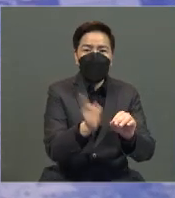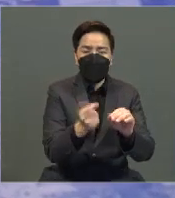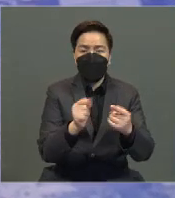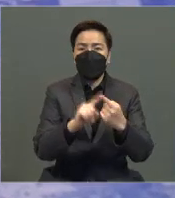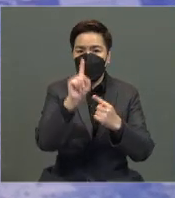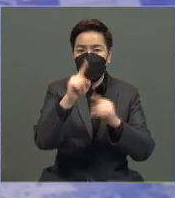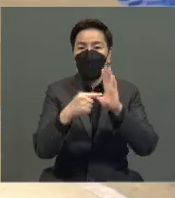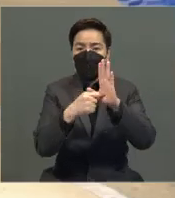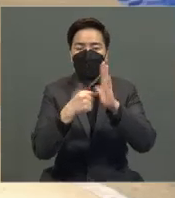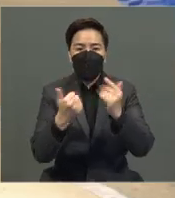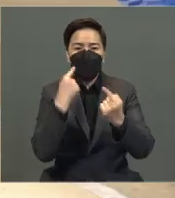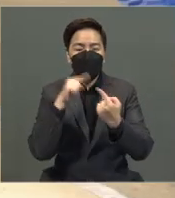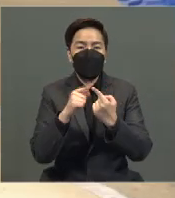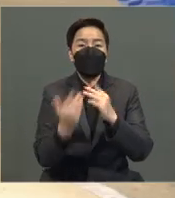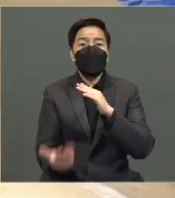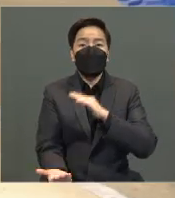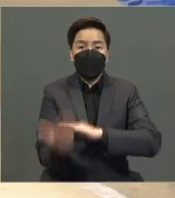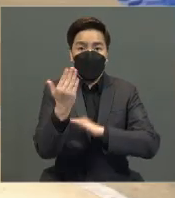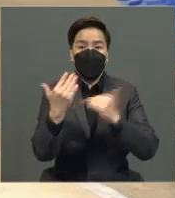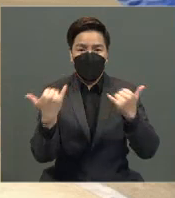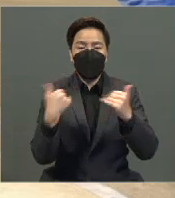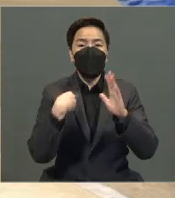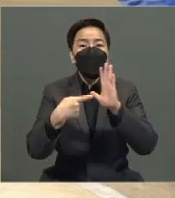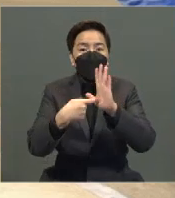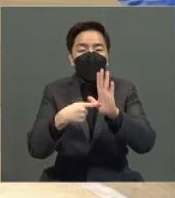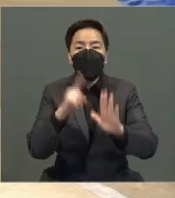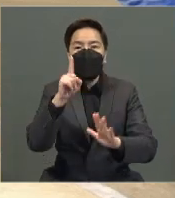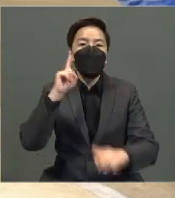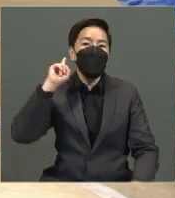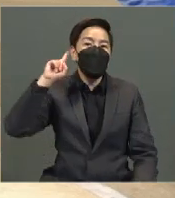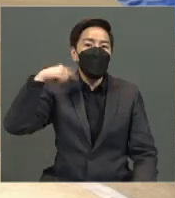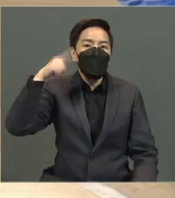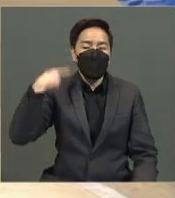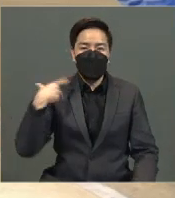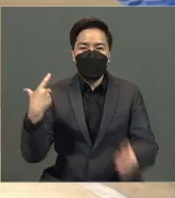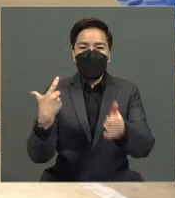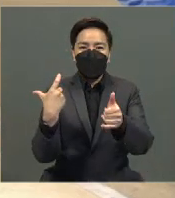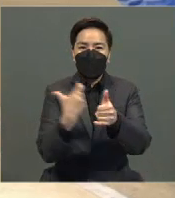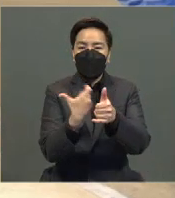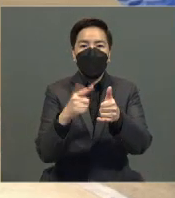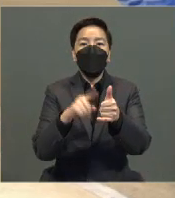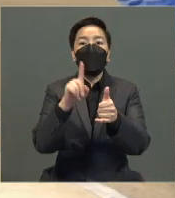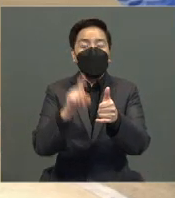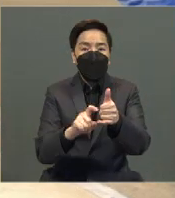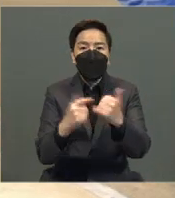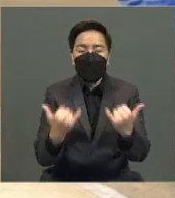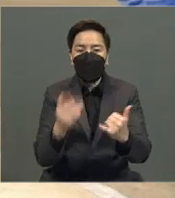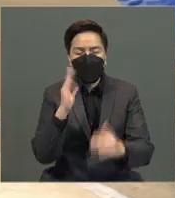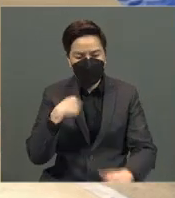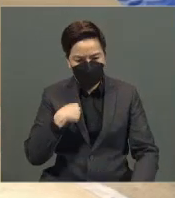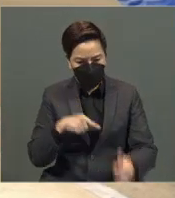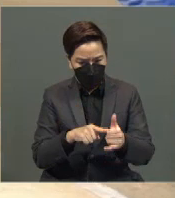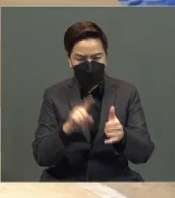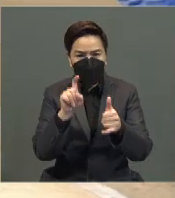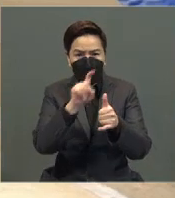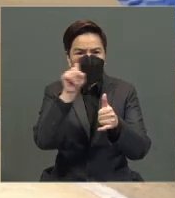างอีกหนึ่งเคสที่เกิดขึ้นเมื่อช่วงเช้าที่ผ่านมาค่ะที่เป็นผู้หญิงที่หลังจากรับวัคซีนแล้วเสียชีวิตเนี่ยหลายคนก็จะมีค